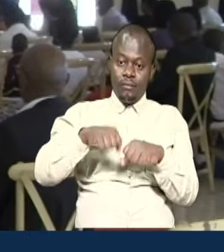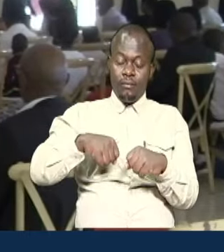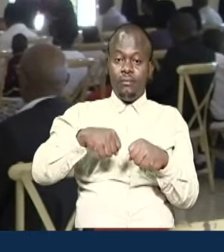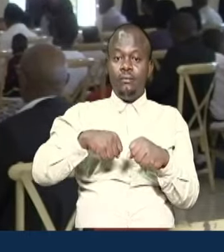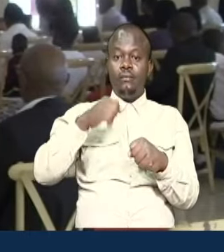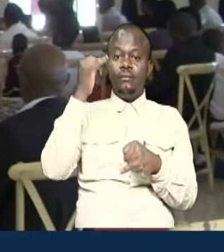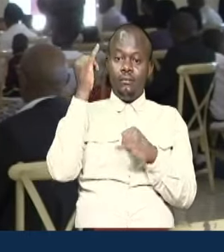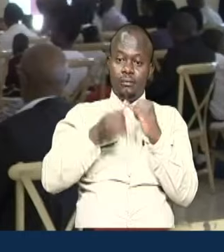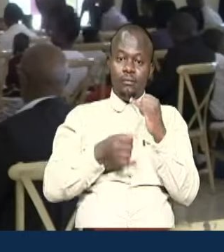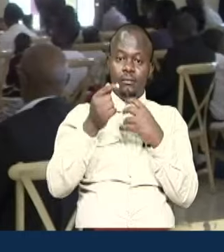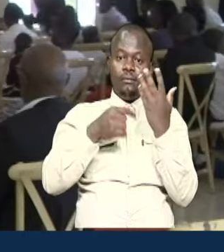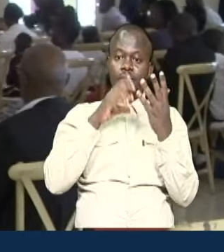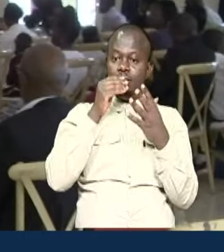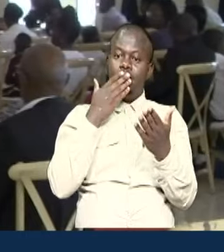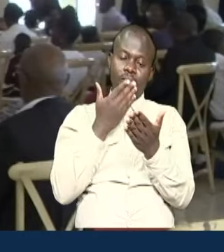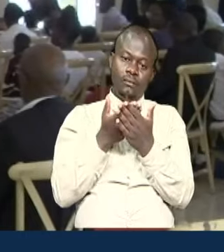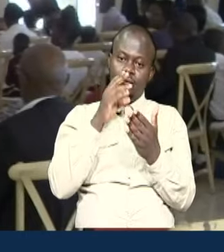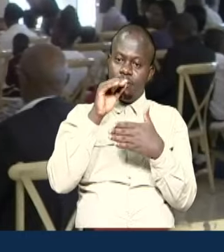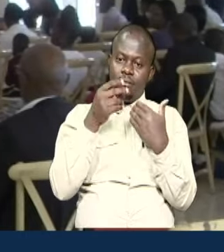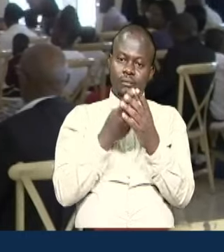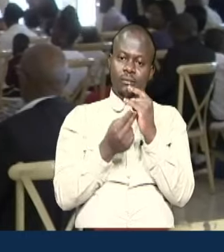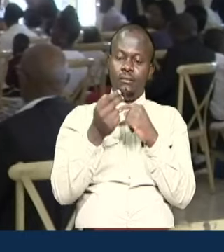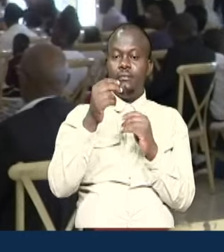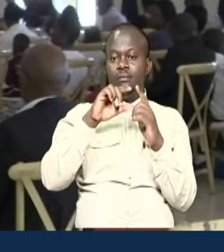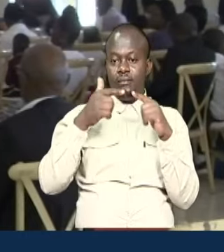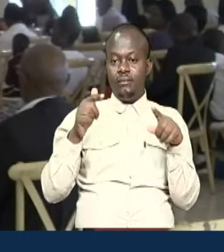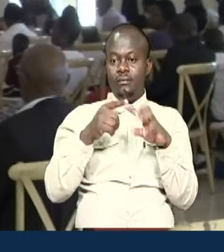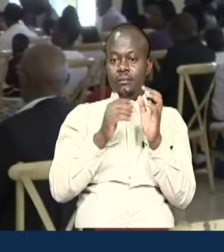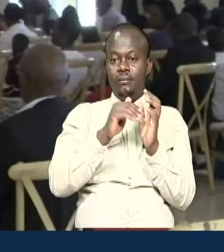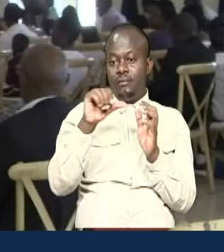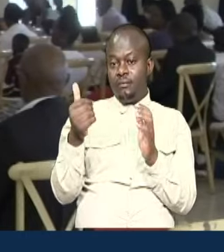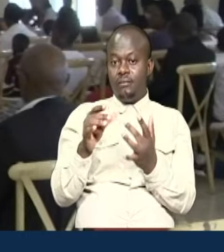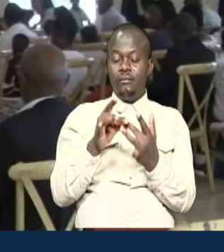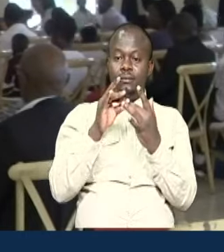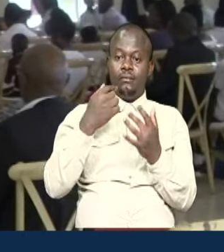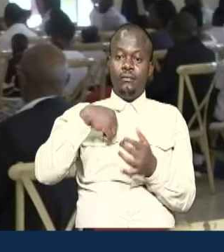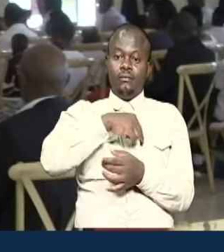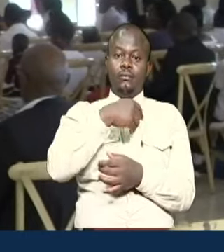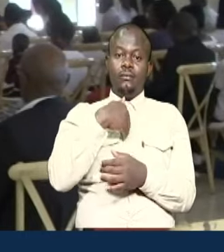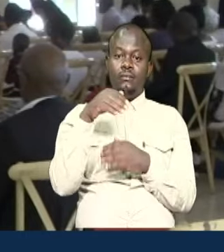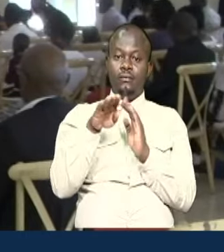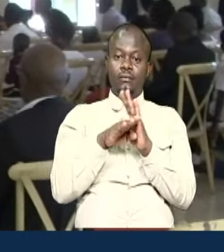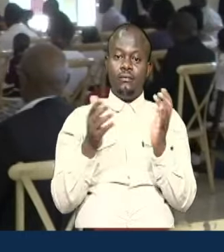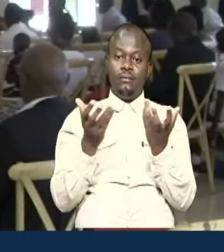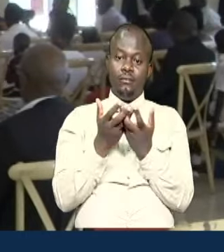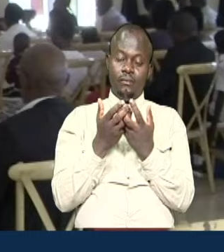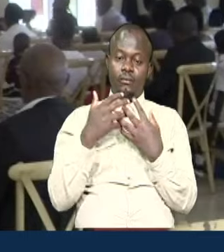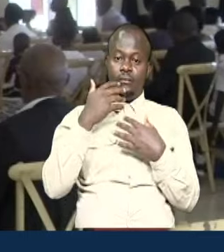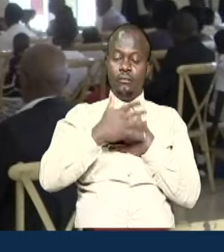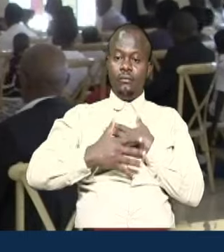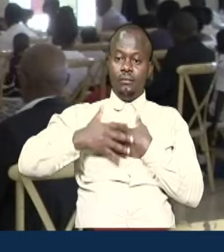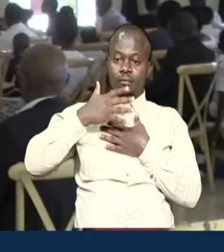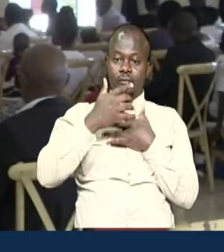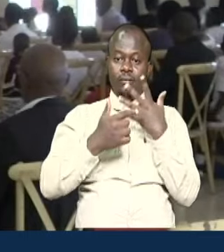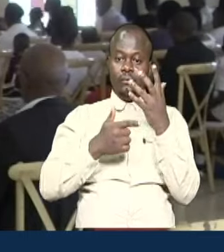gusuzasoza amashuri hano bavuga neza izo ndimi zose kindi cy'umwihariko dufise ni programme zihari zijyanye na science iryo